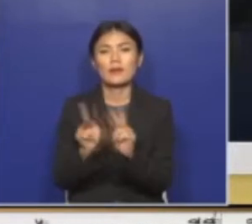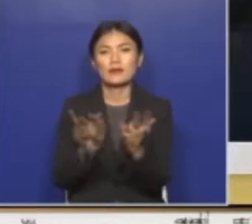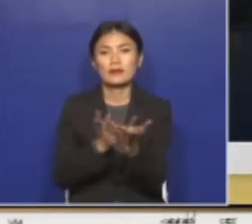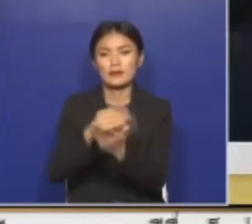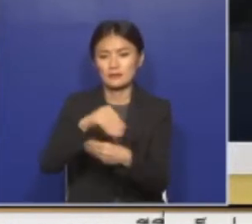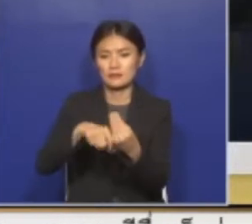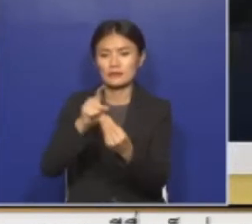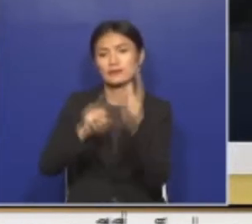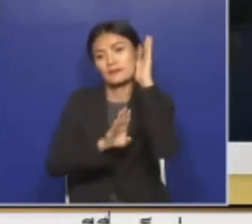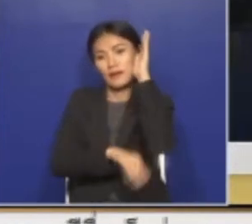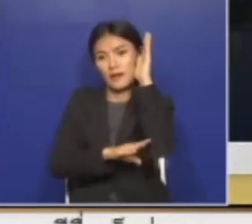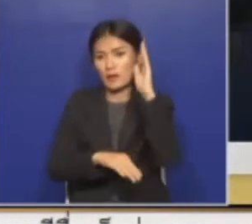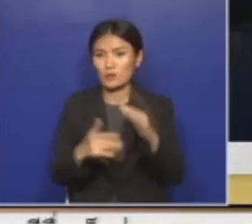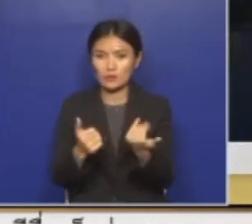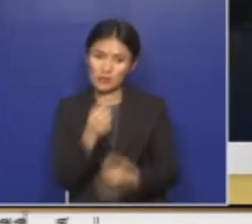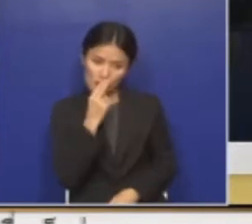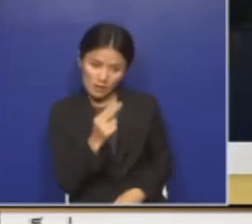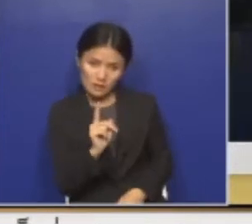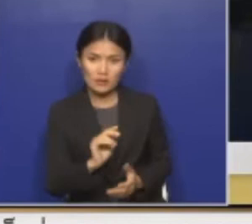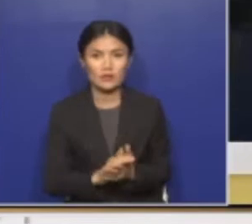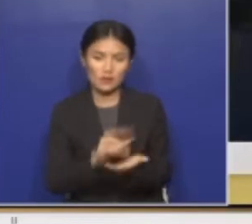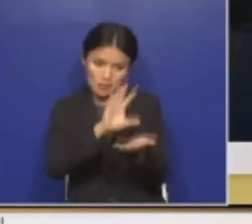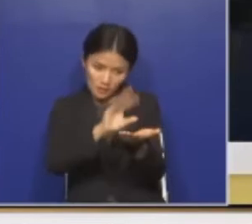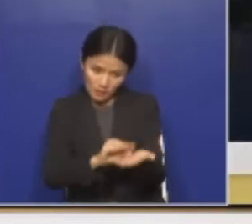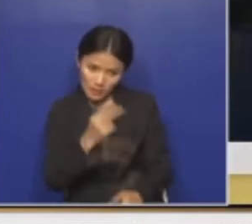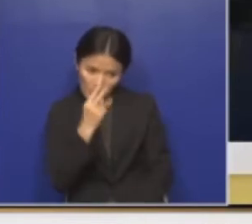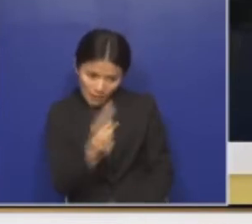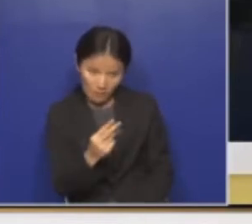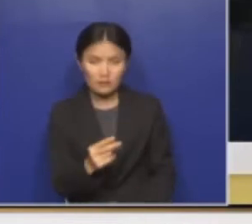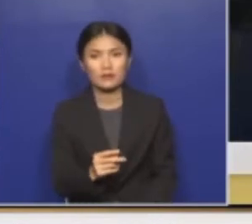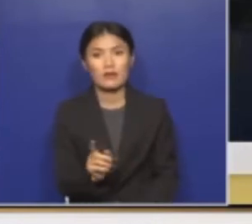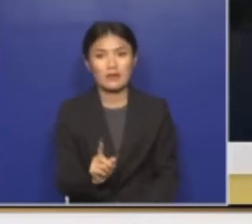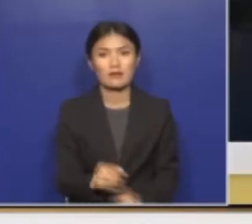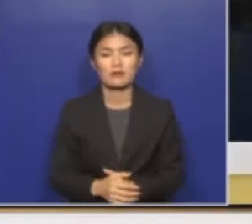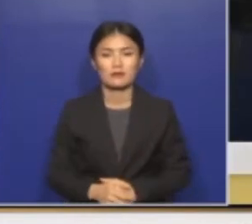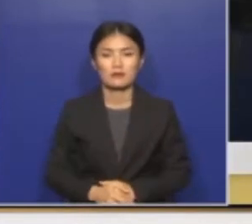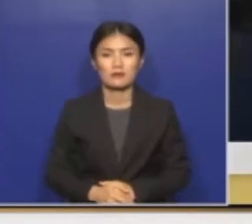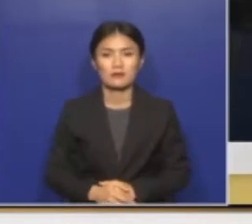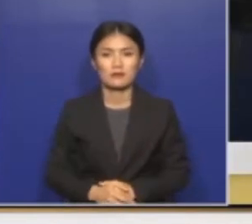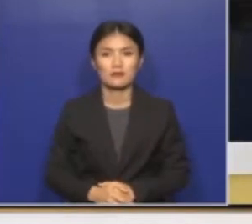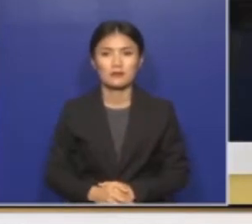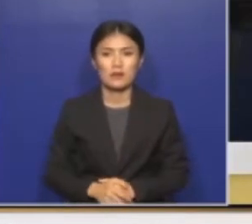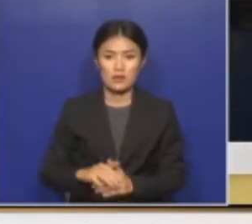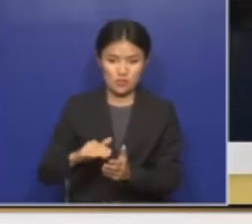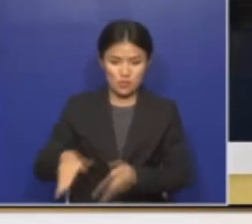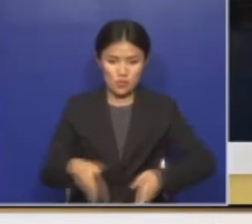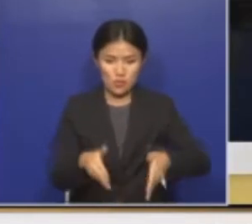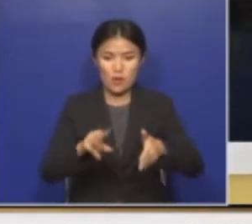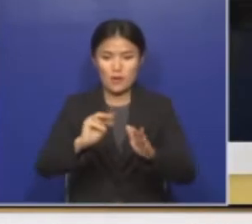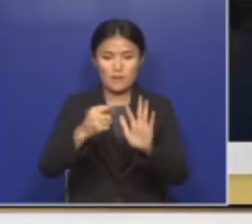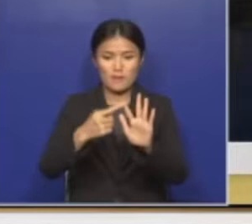เลขที่น่าตกใจจากการศึกษาปรากฏว่าอยู่คลองมะละกานั้นนะครับ